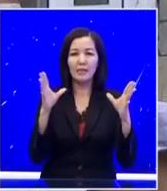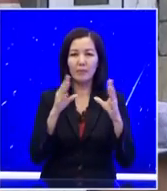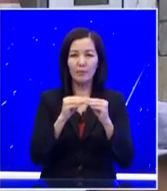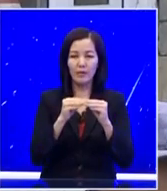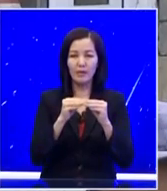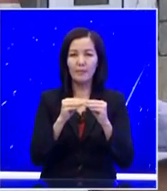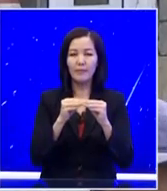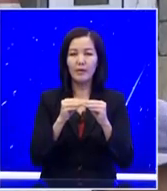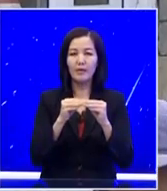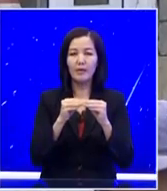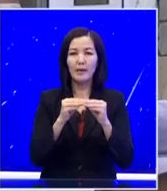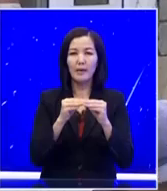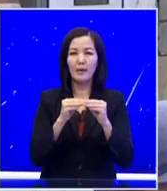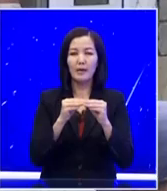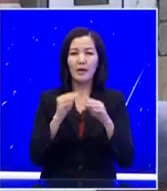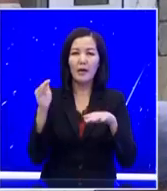негізі